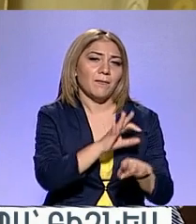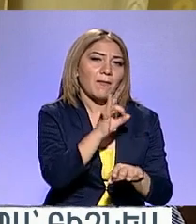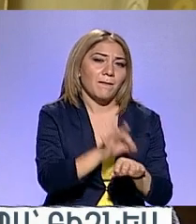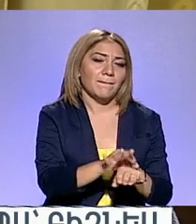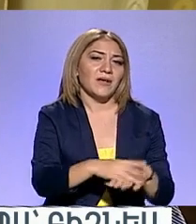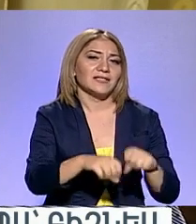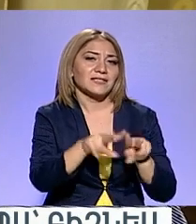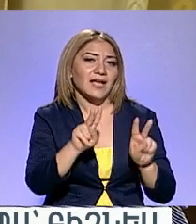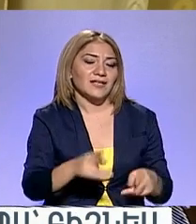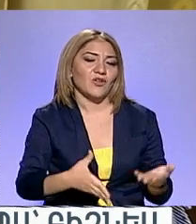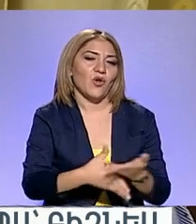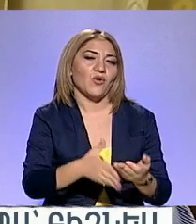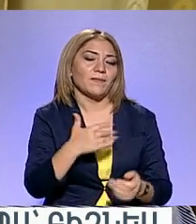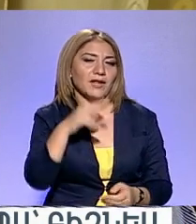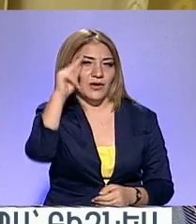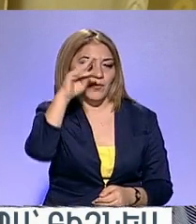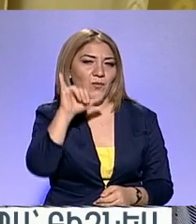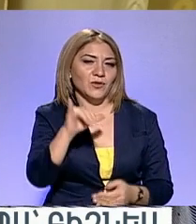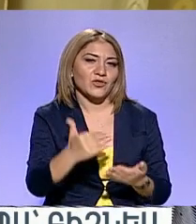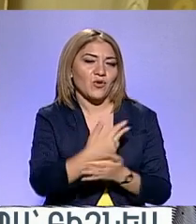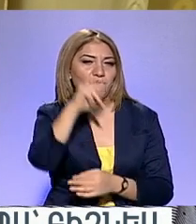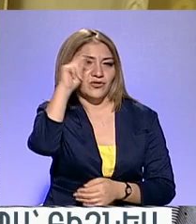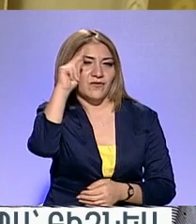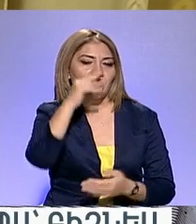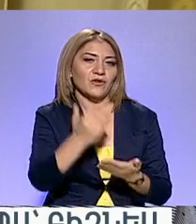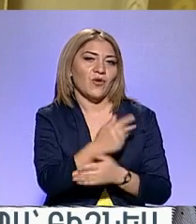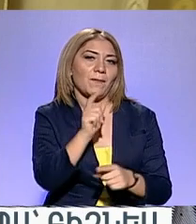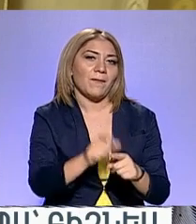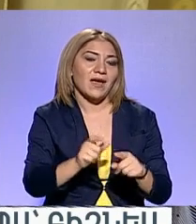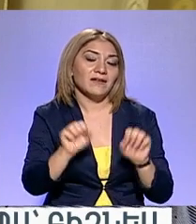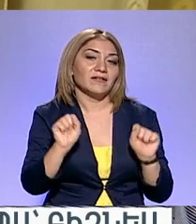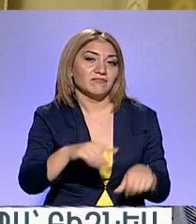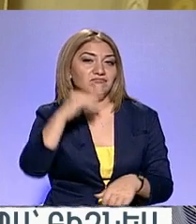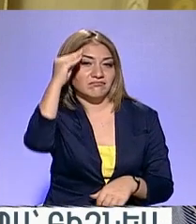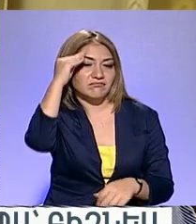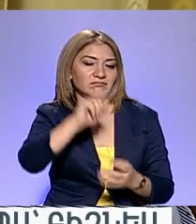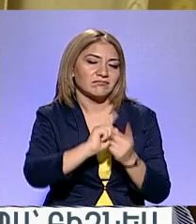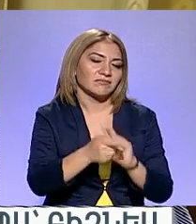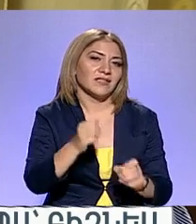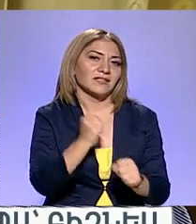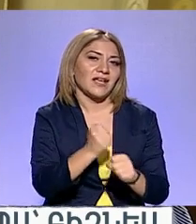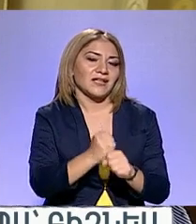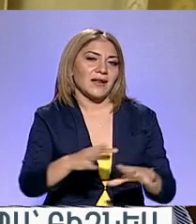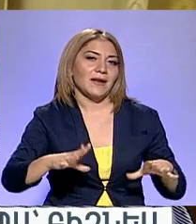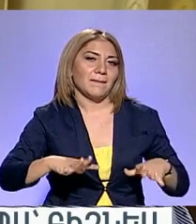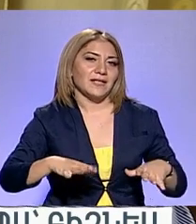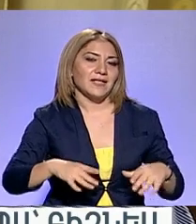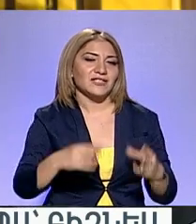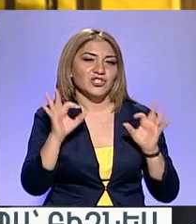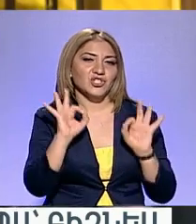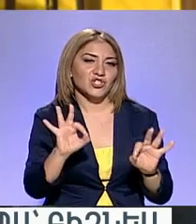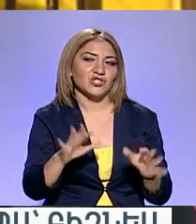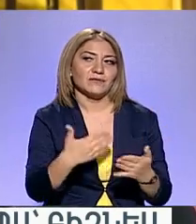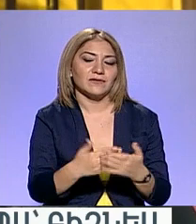երեք օրերին կաջակցեն մեր ուսանողներին նոր գիտելիքներ ձեռք բերել, որպեսզի կարողանան գաղափարը բիզնես ձևաչափով ճիշտ ներկայացնել